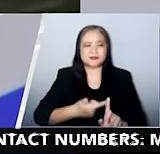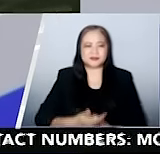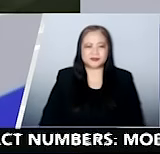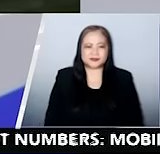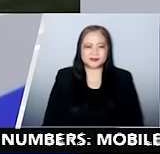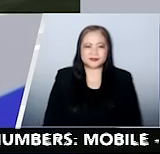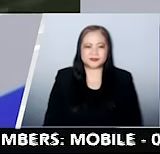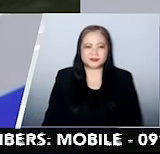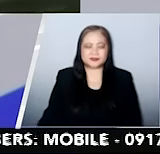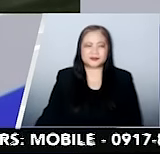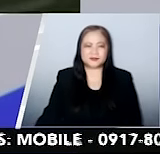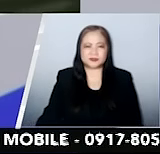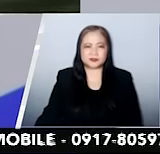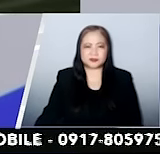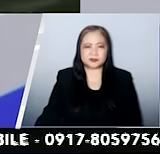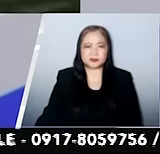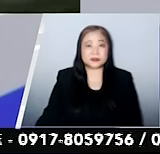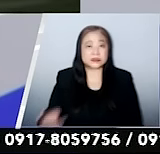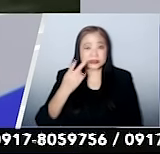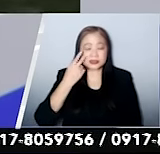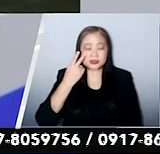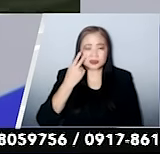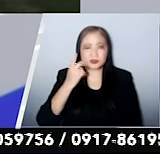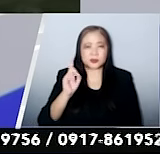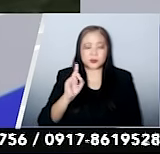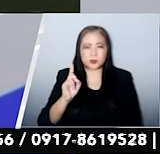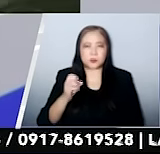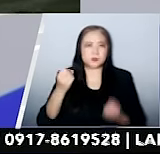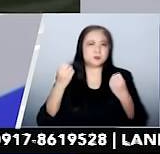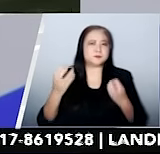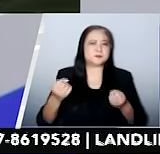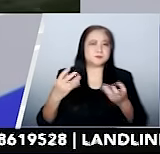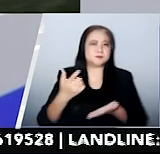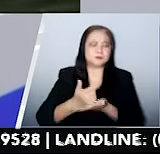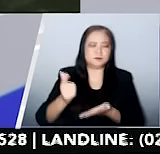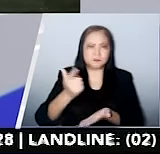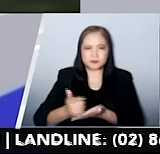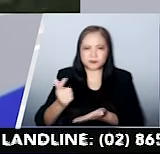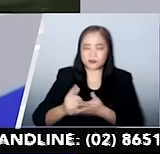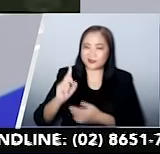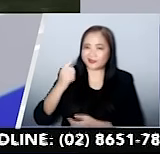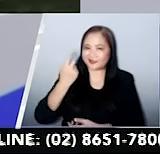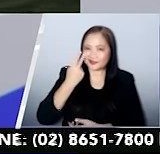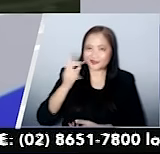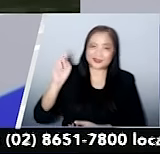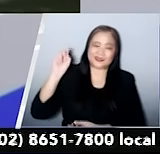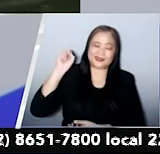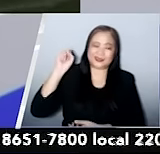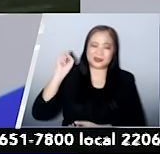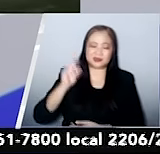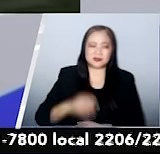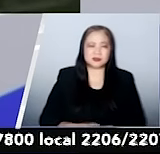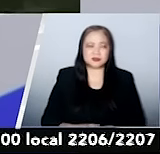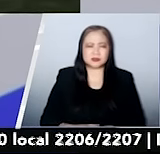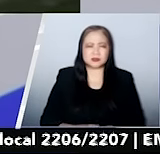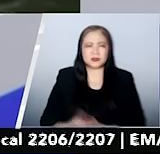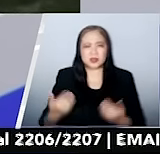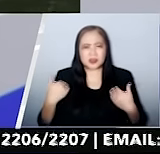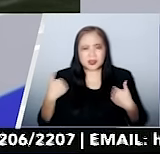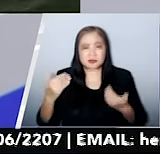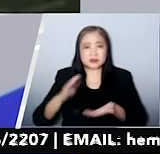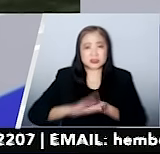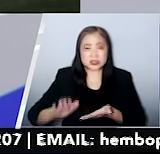Ivan, nakikita natin yung bulto ng mga basura sa iyong likuran. Meron na ba na naglilinis kaya